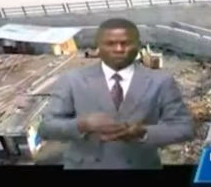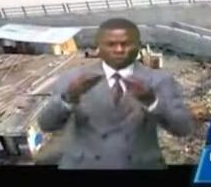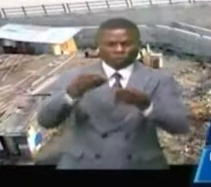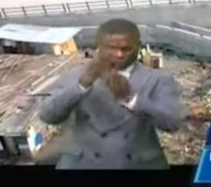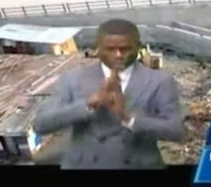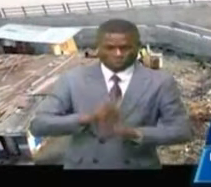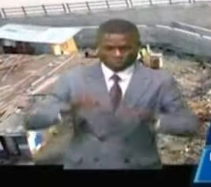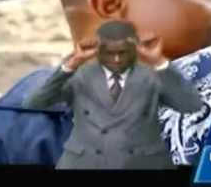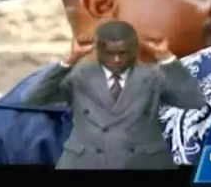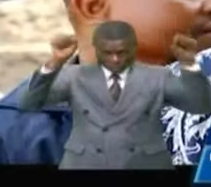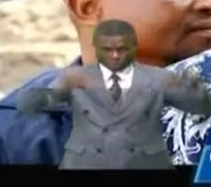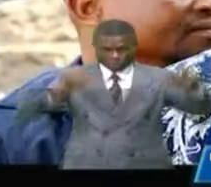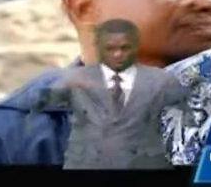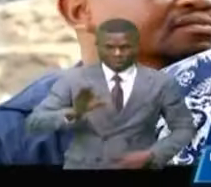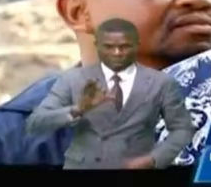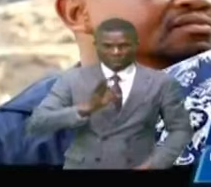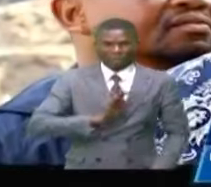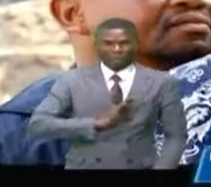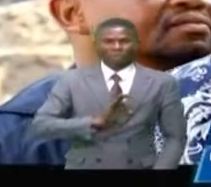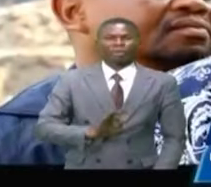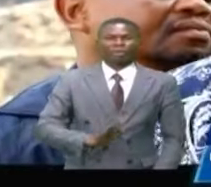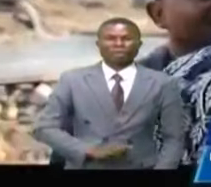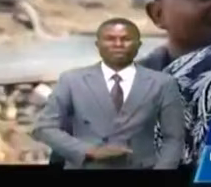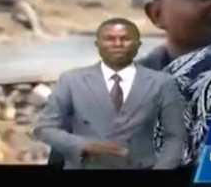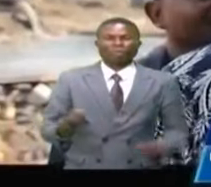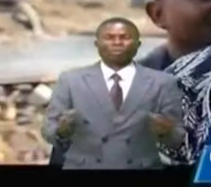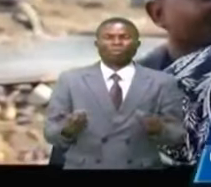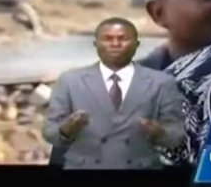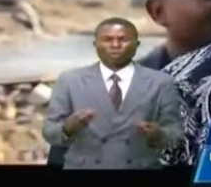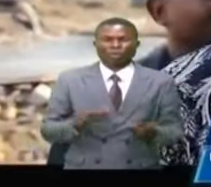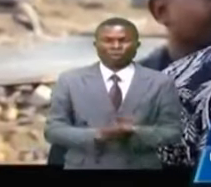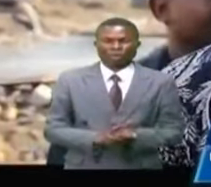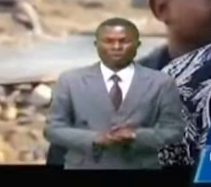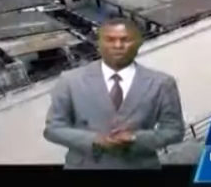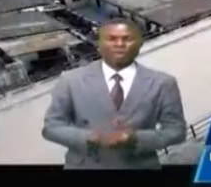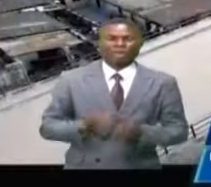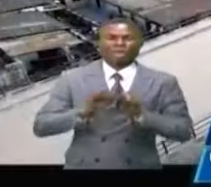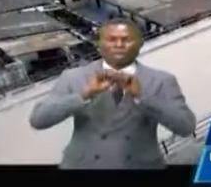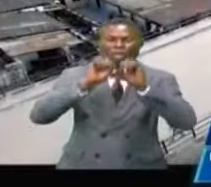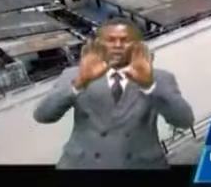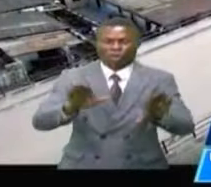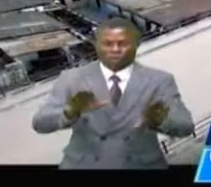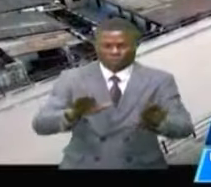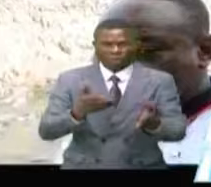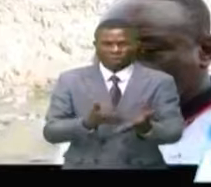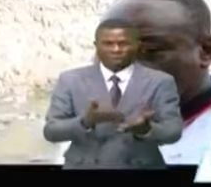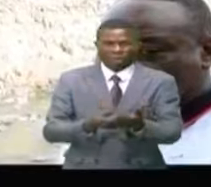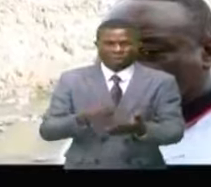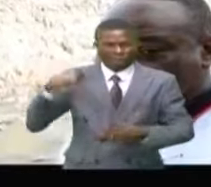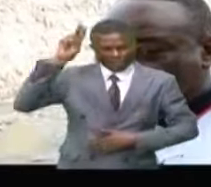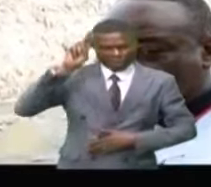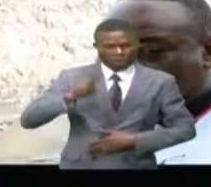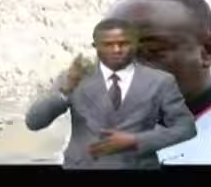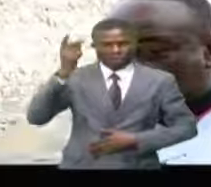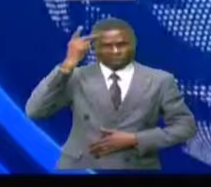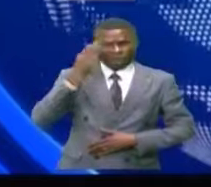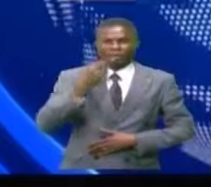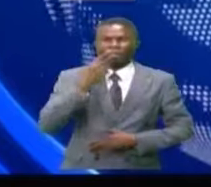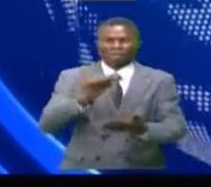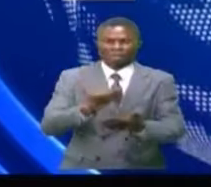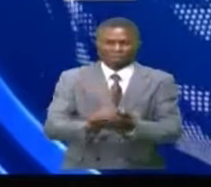au président de la République, Antoine Tshisekedi Tshilombo, pour son inauguration, a fait savoir le gouverneur Gentiline